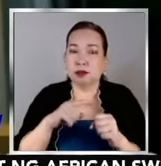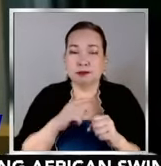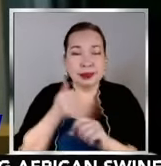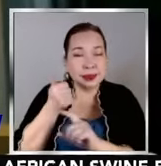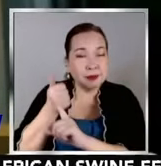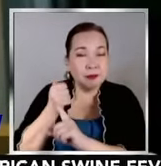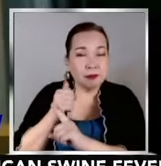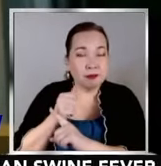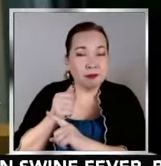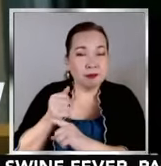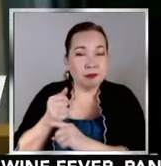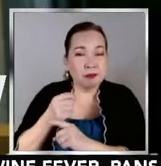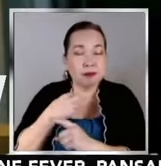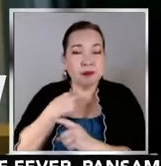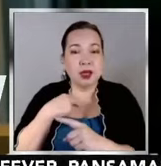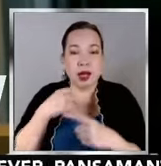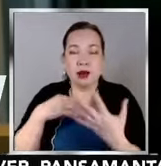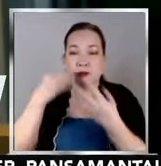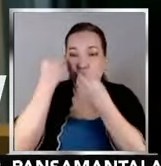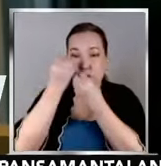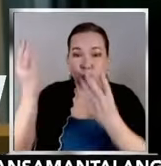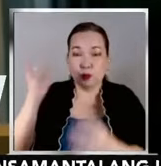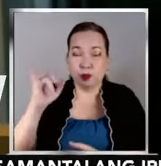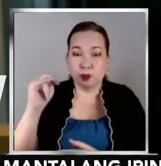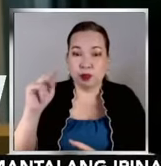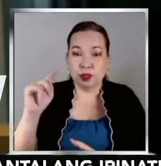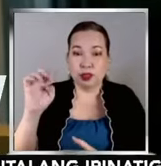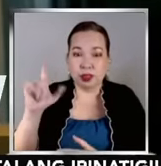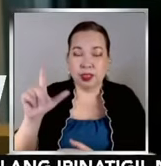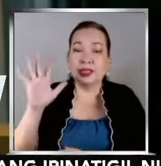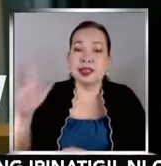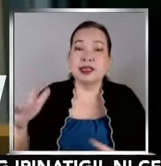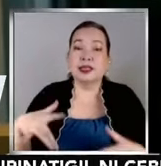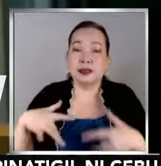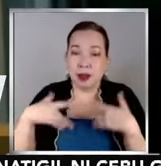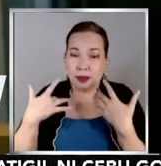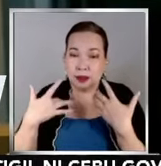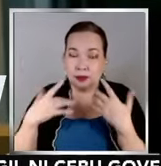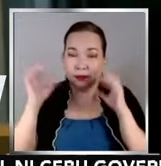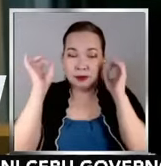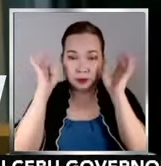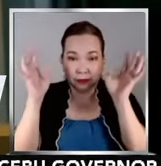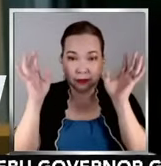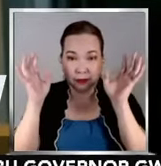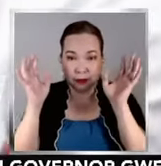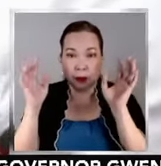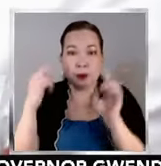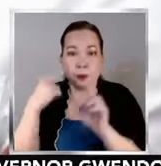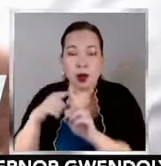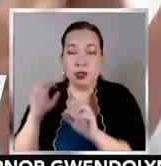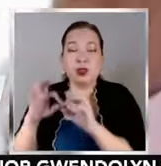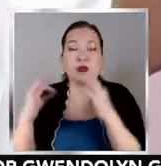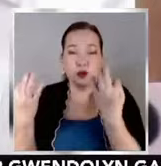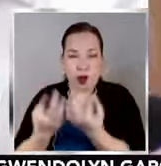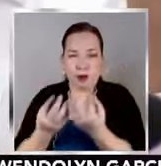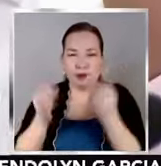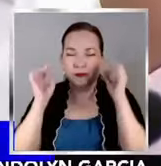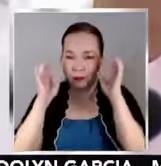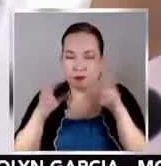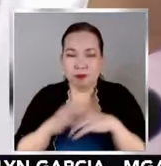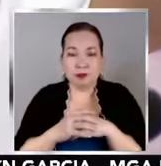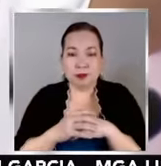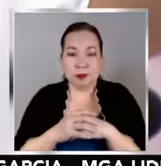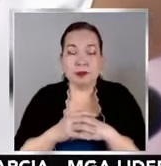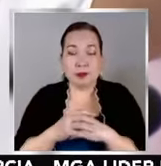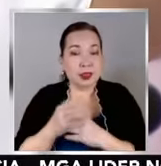intel na may banta sa kanyang kaligtasan, pati na sa kanyang mga pamilya. Kaligtasan nga raw niya at